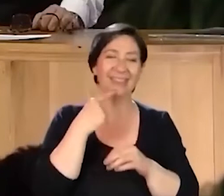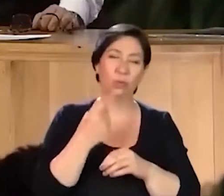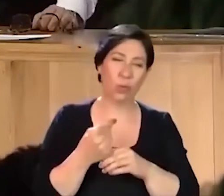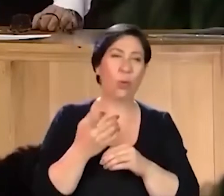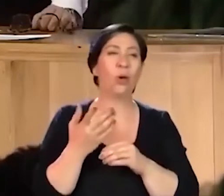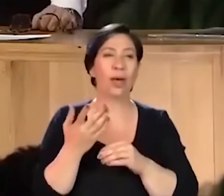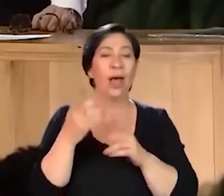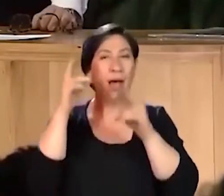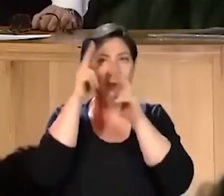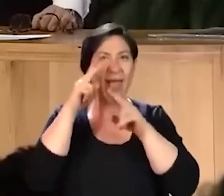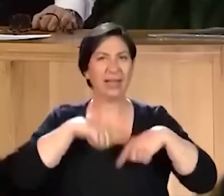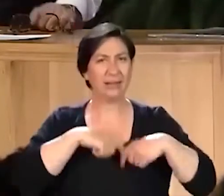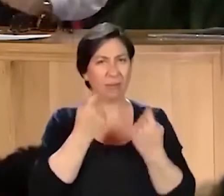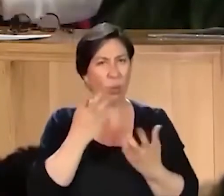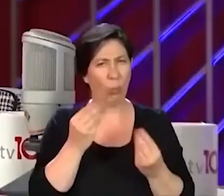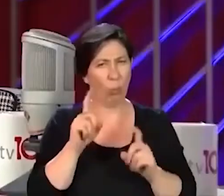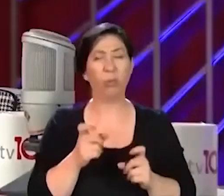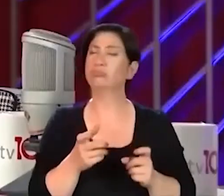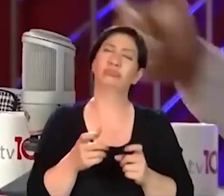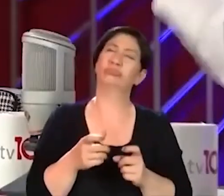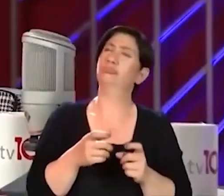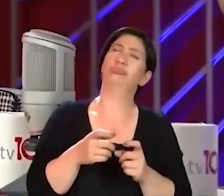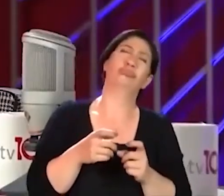hayal kırıklığı yaratıyor yani